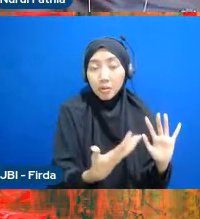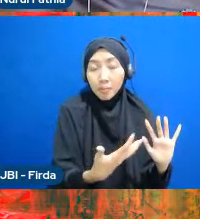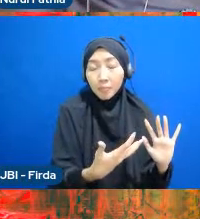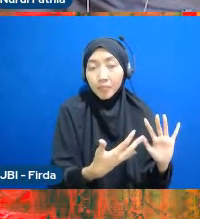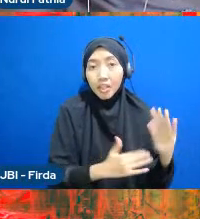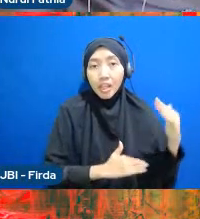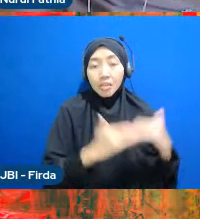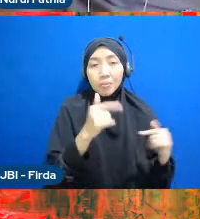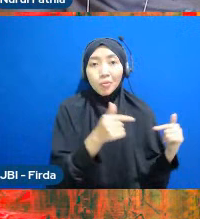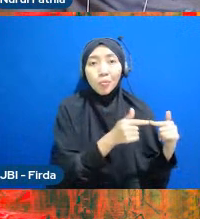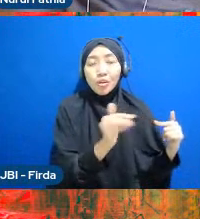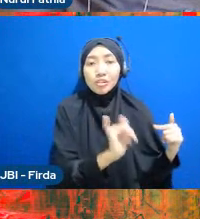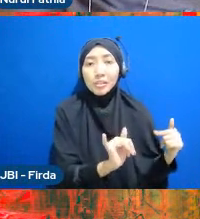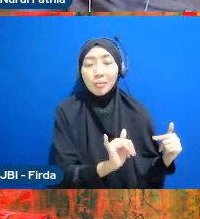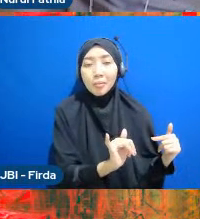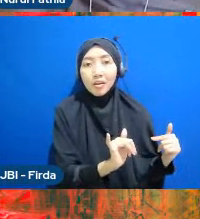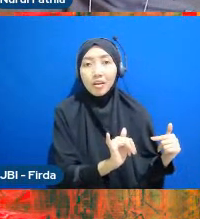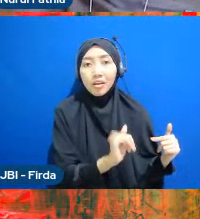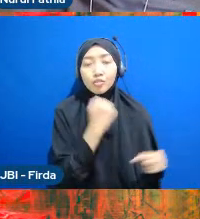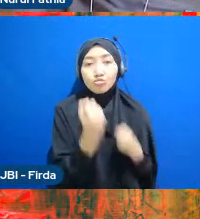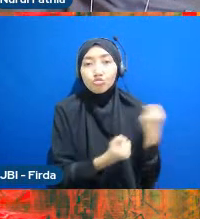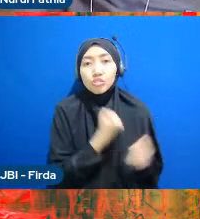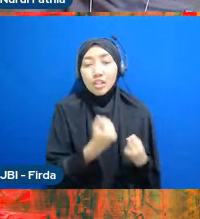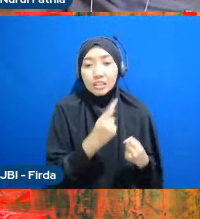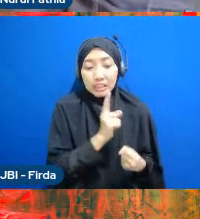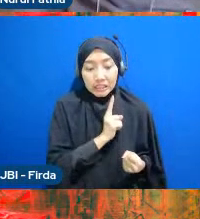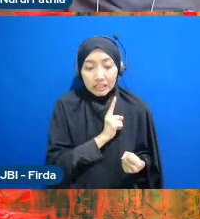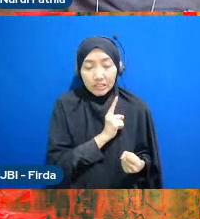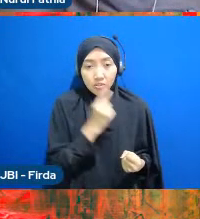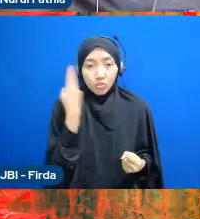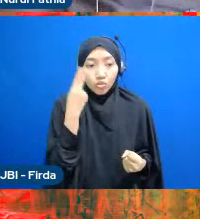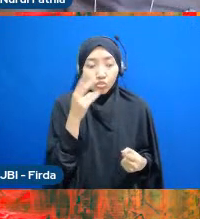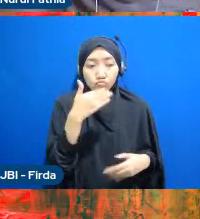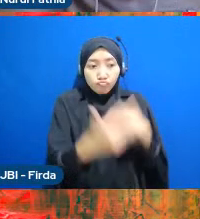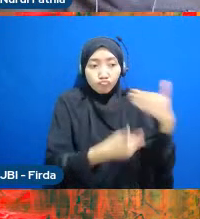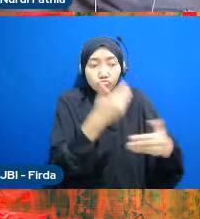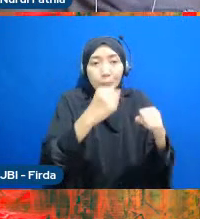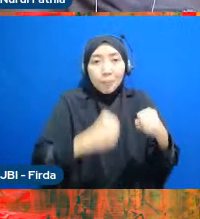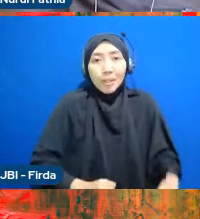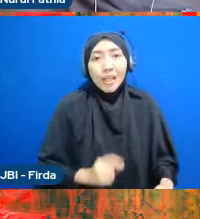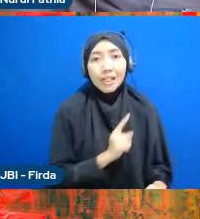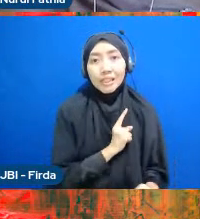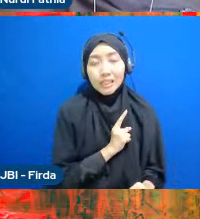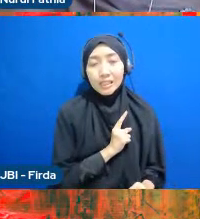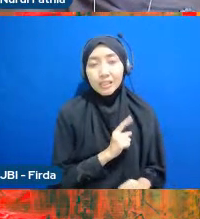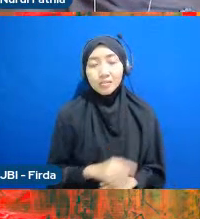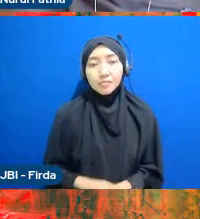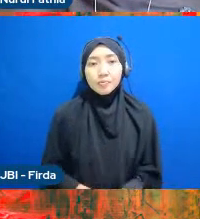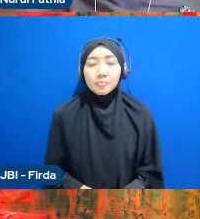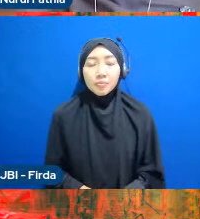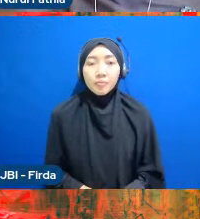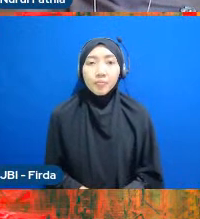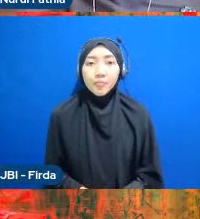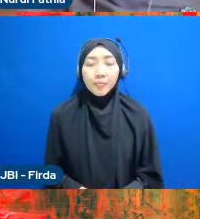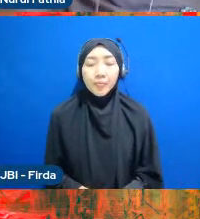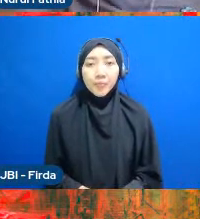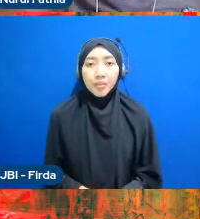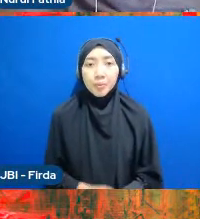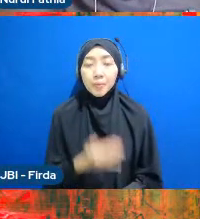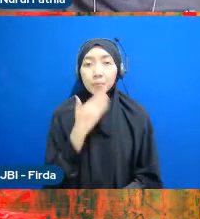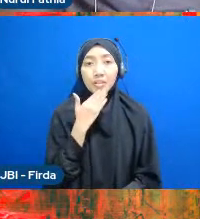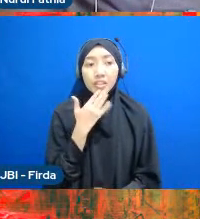lebih berkaitan kepada usaha seseorang itu untuk survival, mempertahankan diri. Jadi,